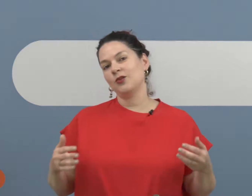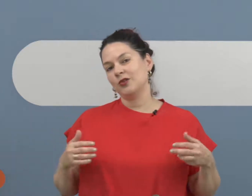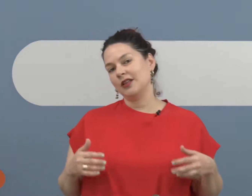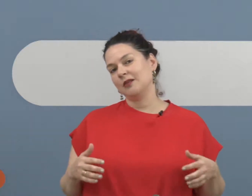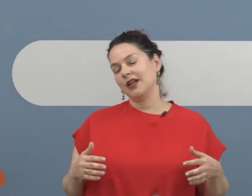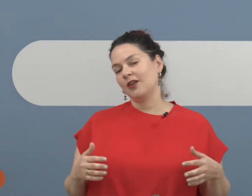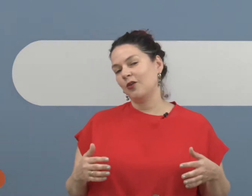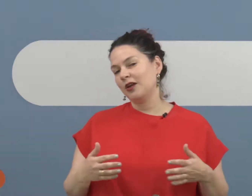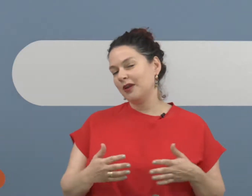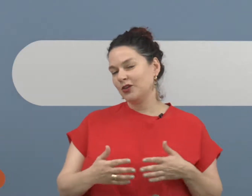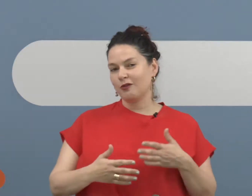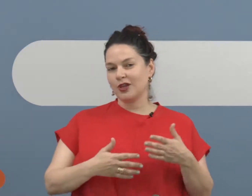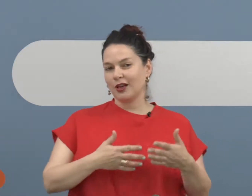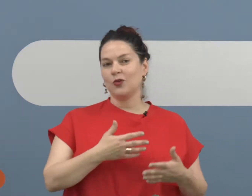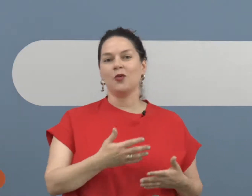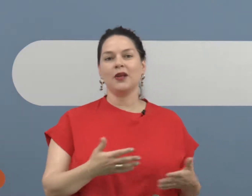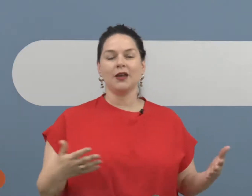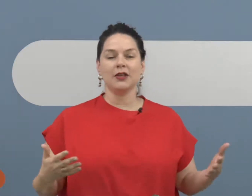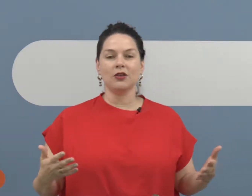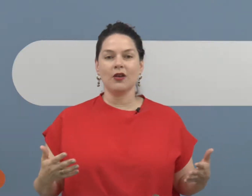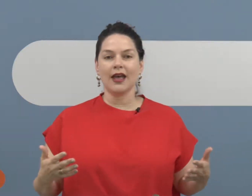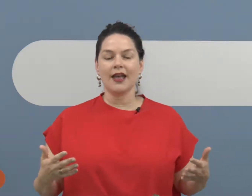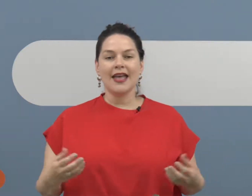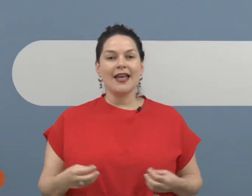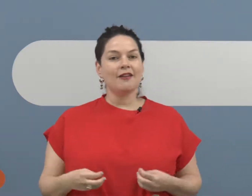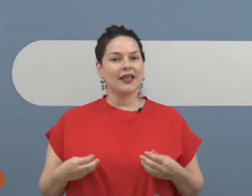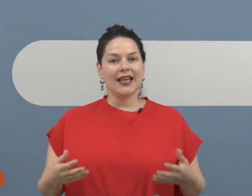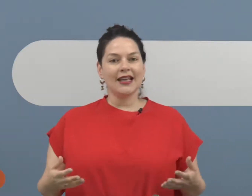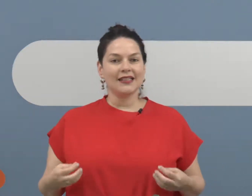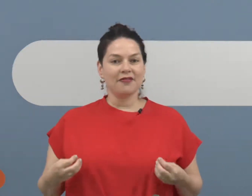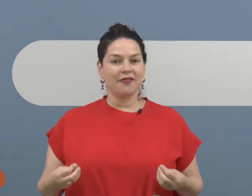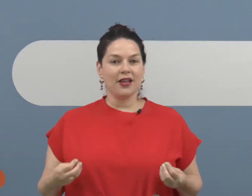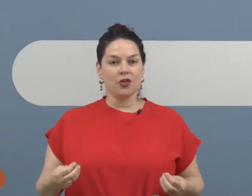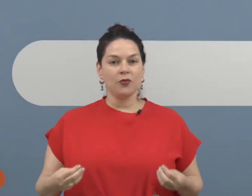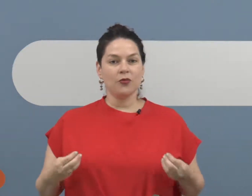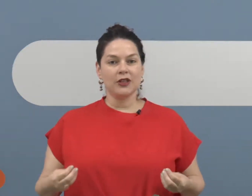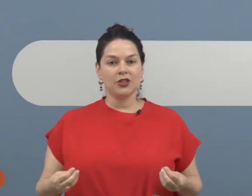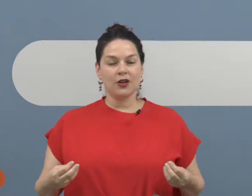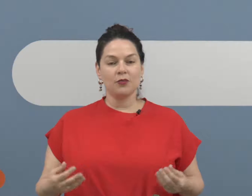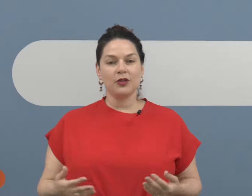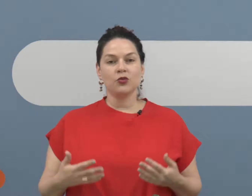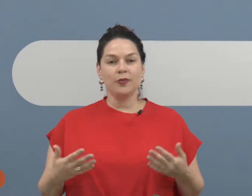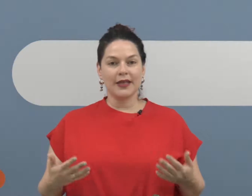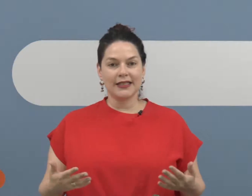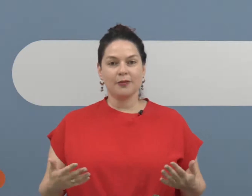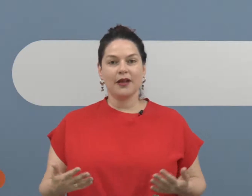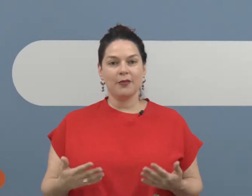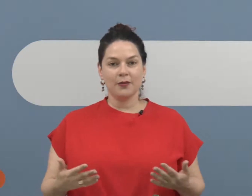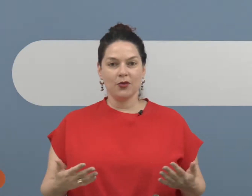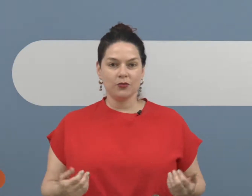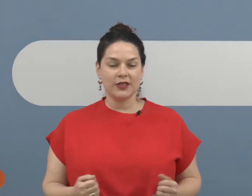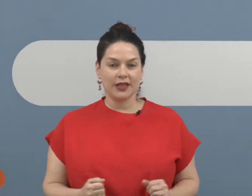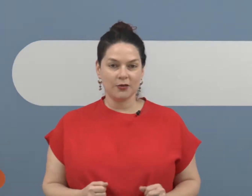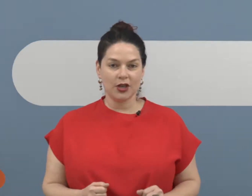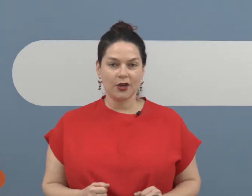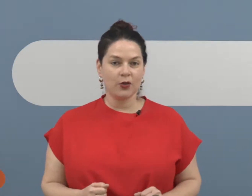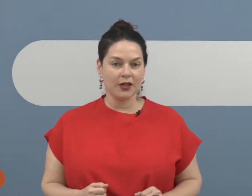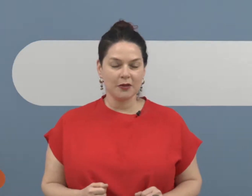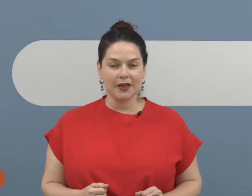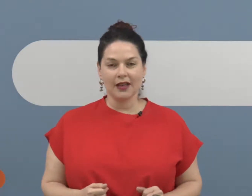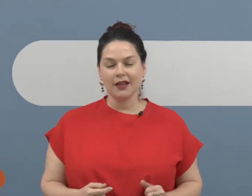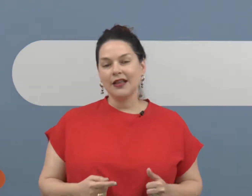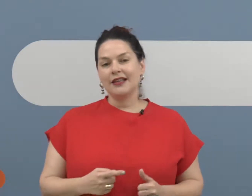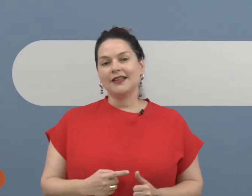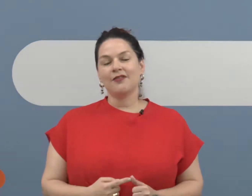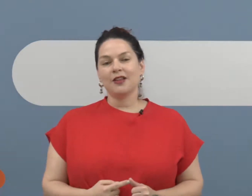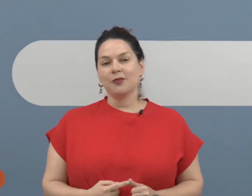ממה שאנחנו יודעים. אנחנו יכולים לחשוב שאנחנו לא מכירים מיתולוגיה, ועדיין השפה היומיומית שלנו משובצת בהרבה מאוד מושגים